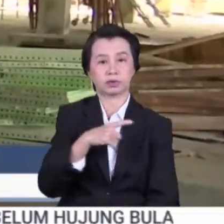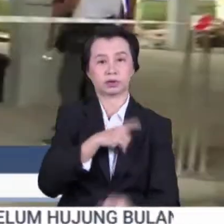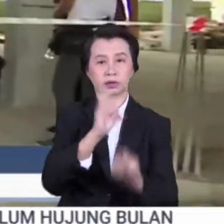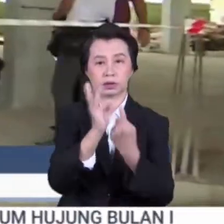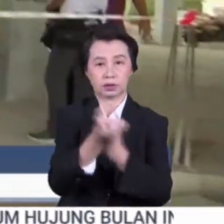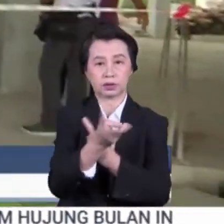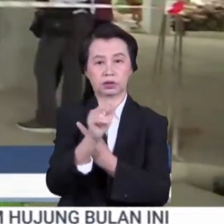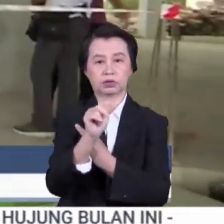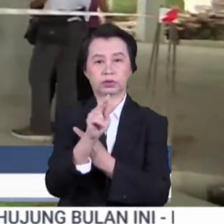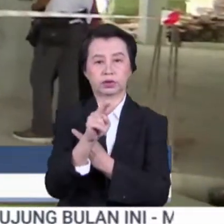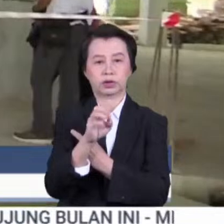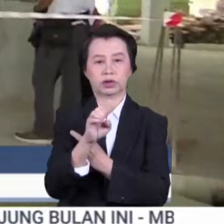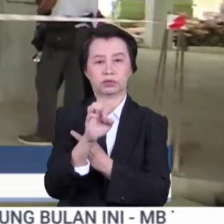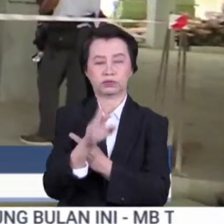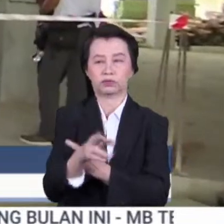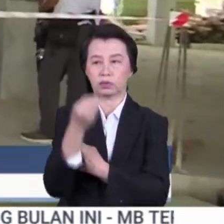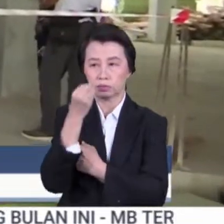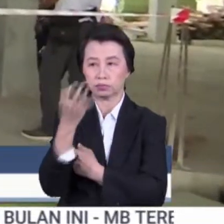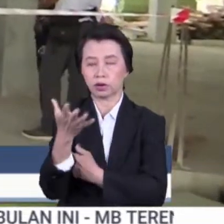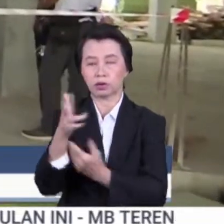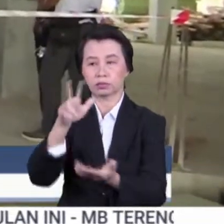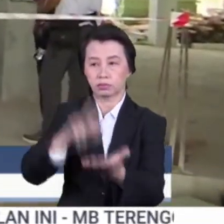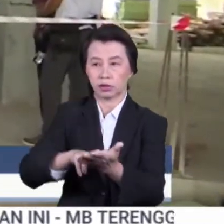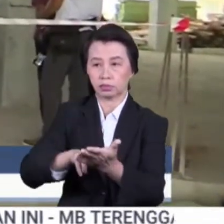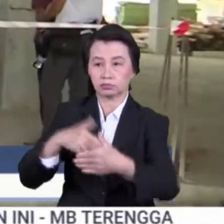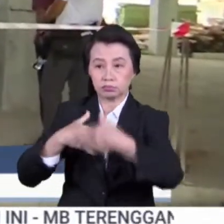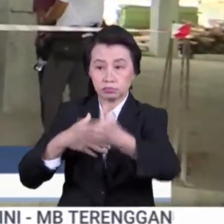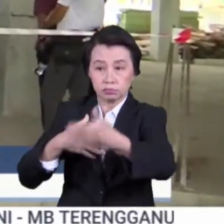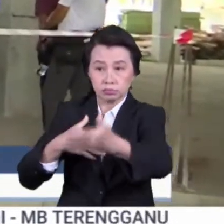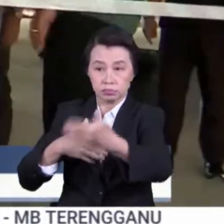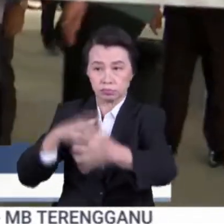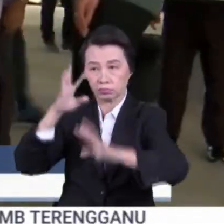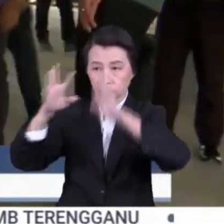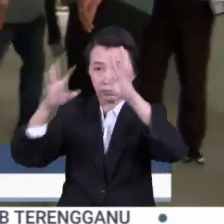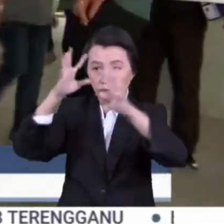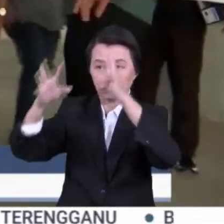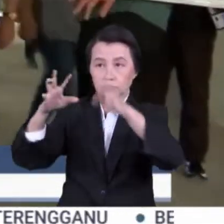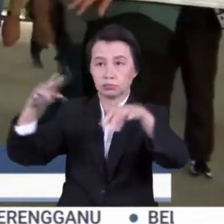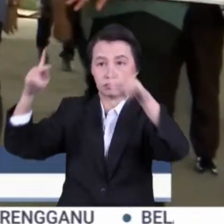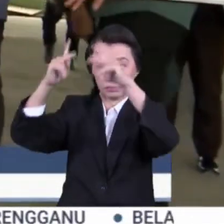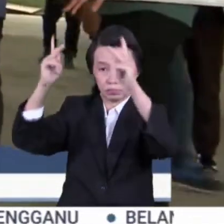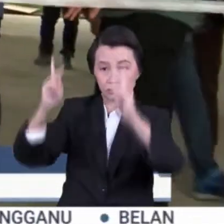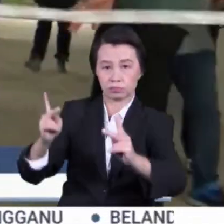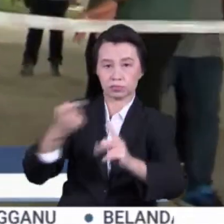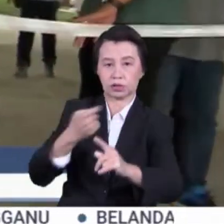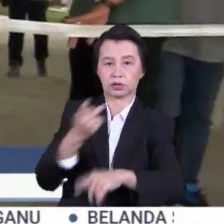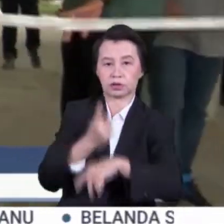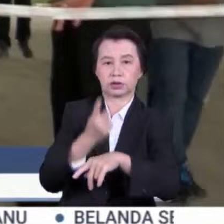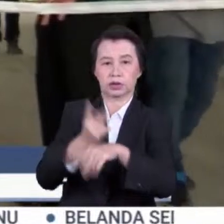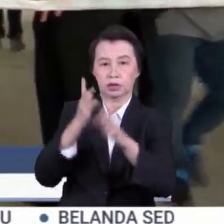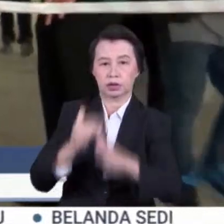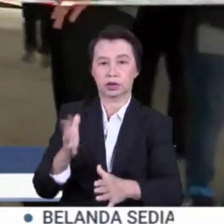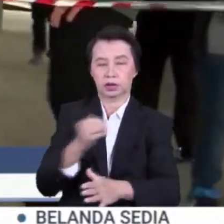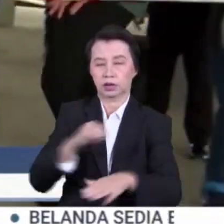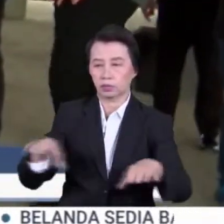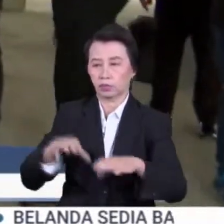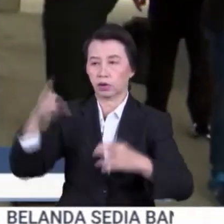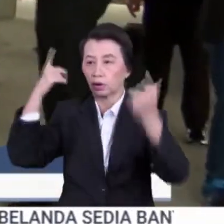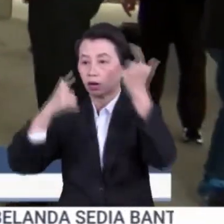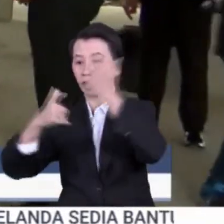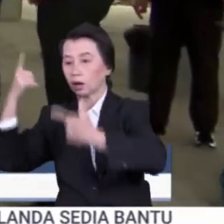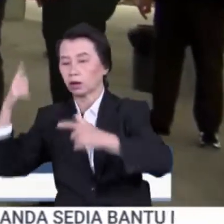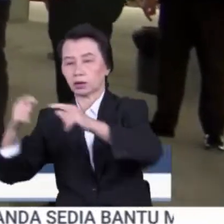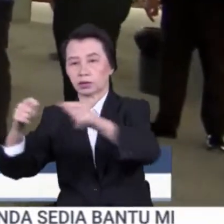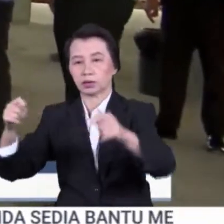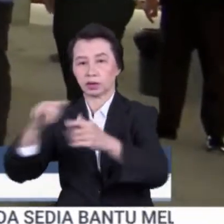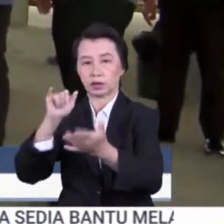UNIFO diberi taklimat berkaitan status kemajuan serta reka bentuk projek dari pihak kontraktor selain melakukan lawatan ke tapak